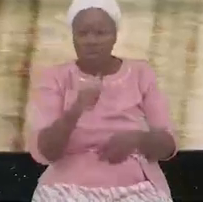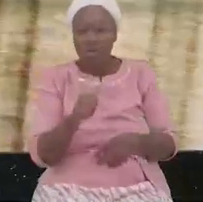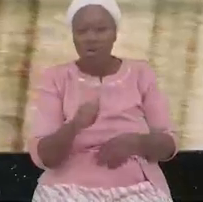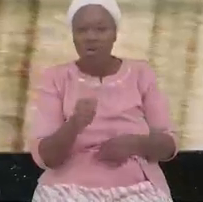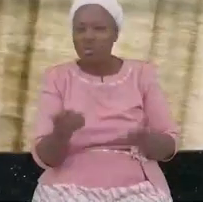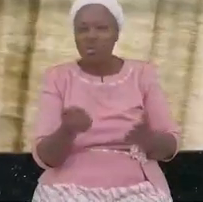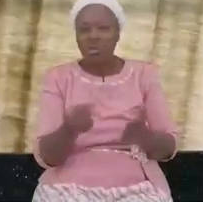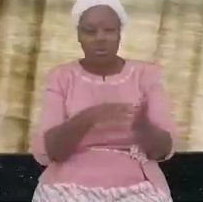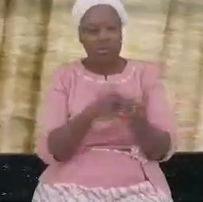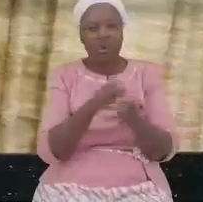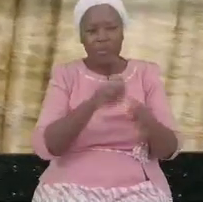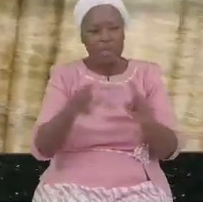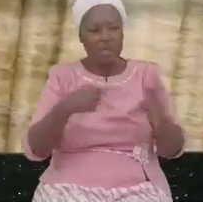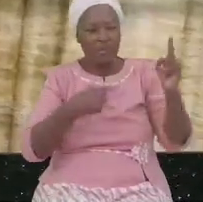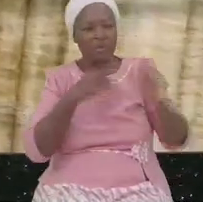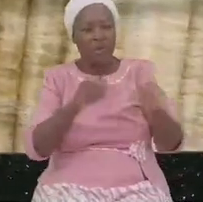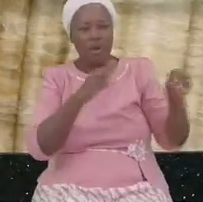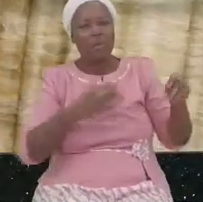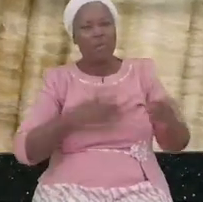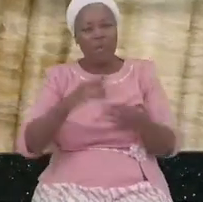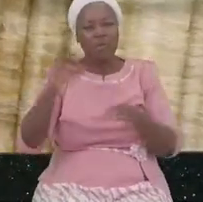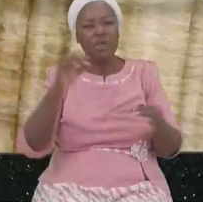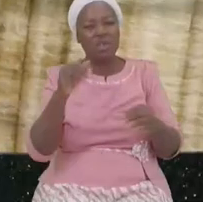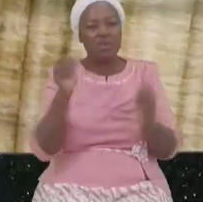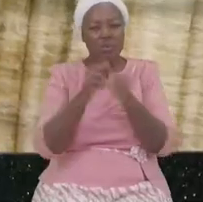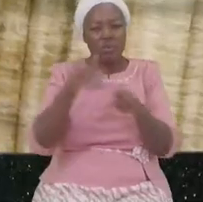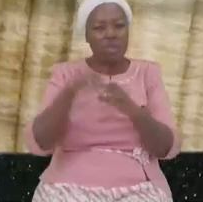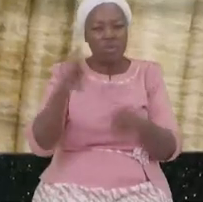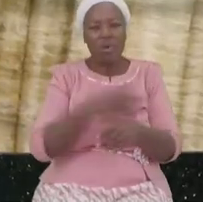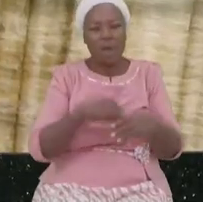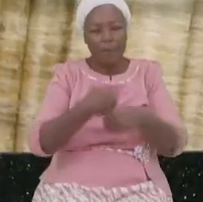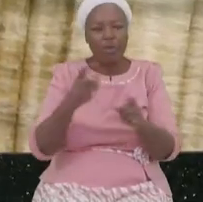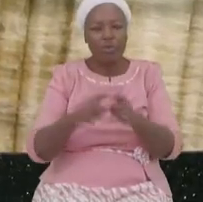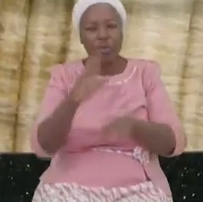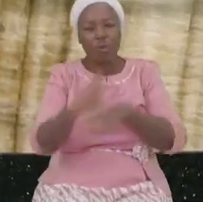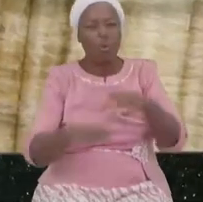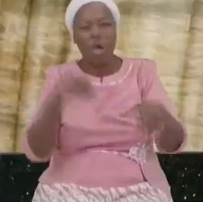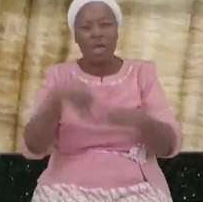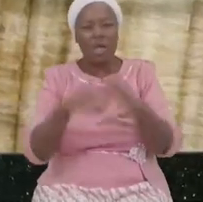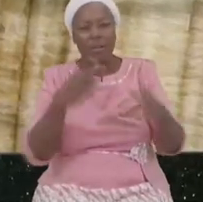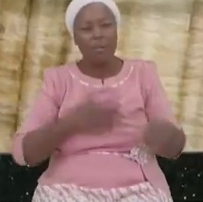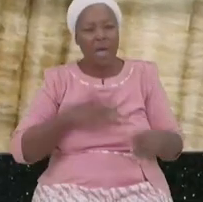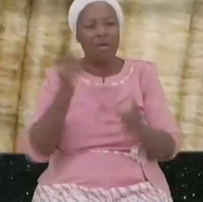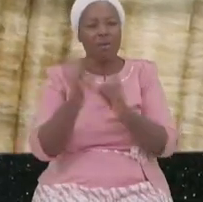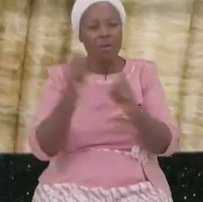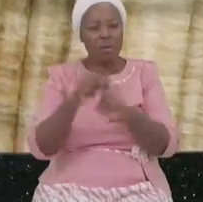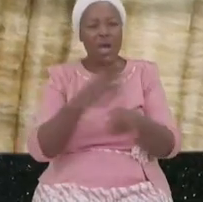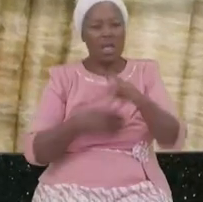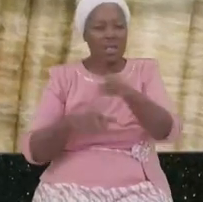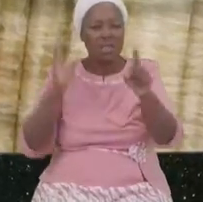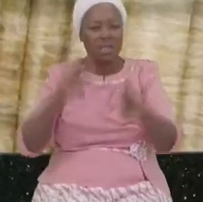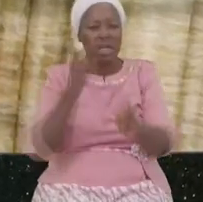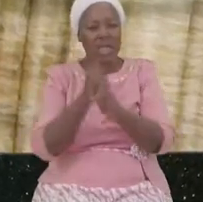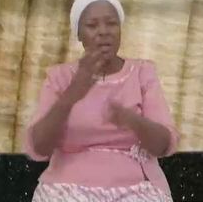vous. Et je ferai en sorte que vous suiviez mes ordonnances et que vous observiez et pratiquiez